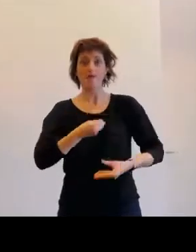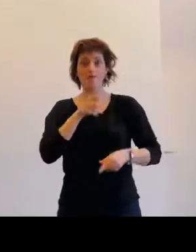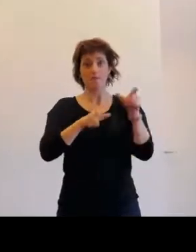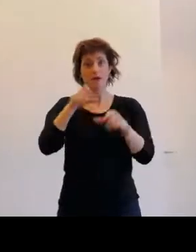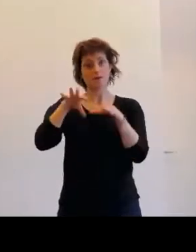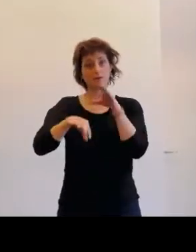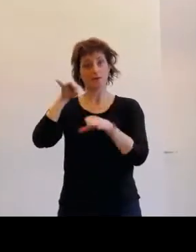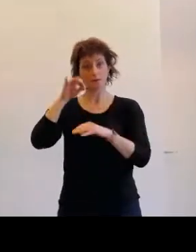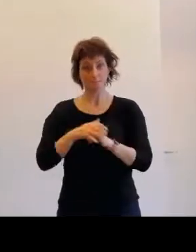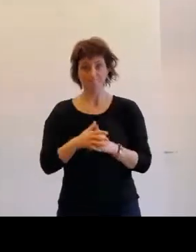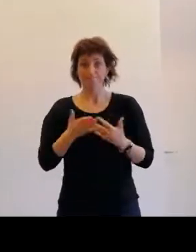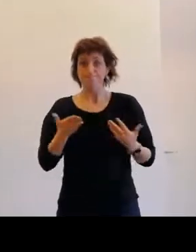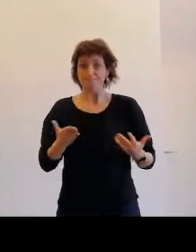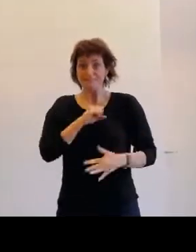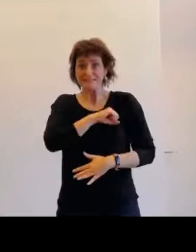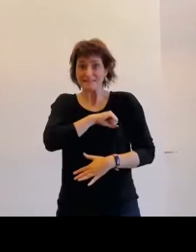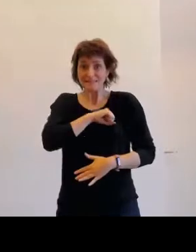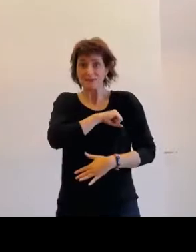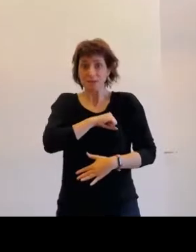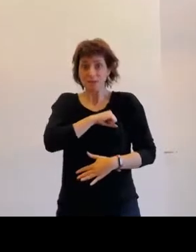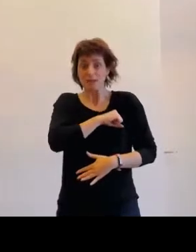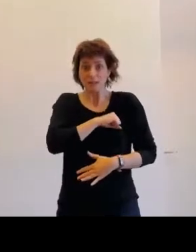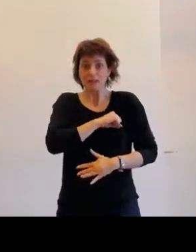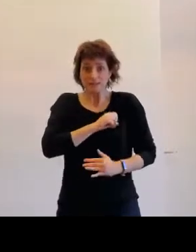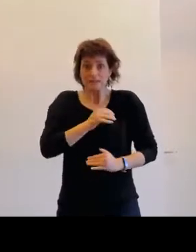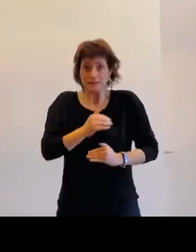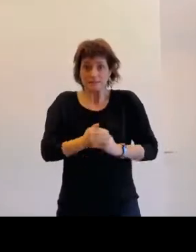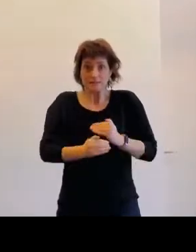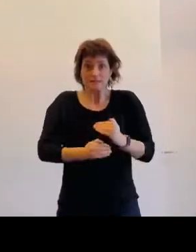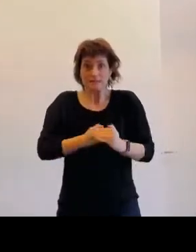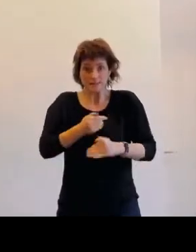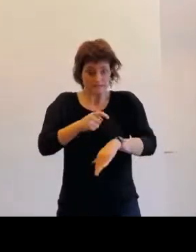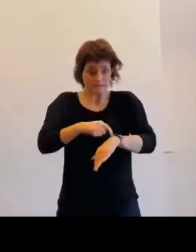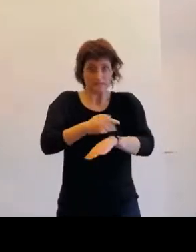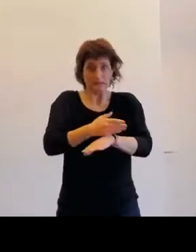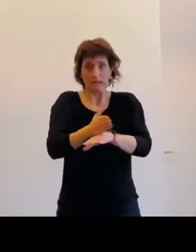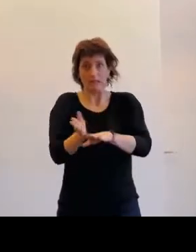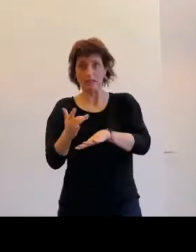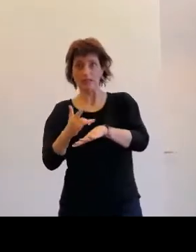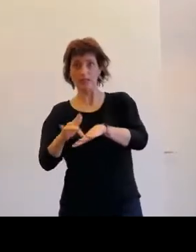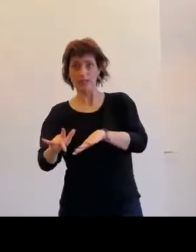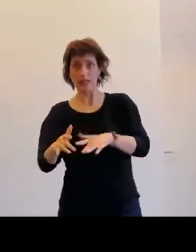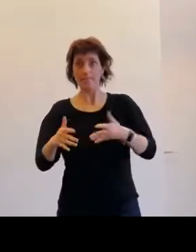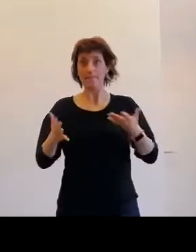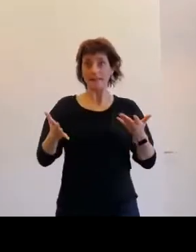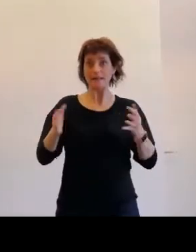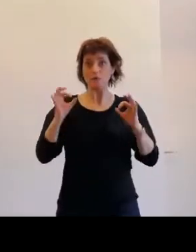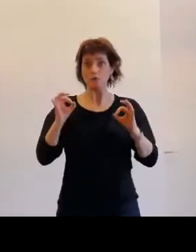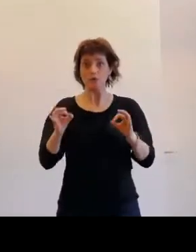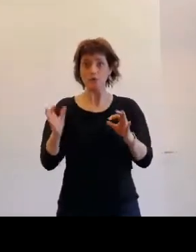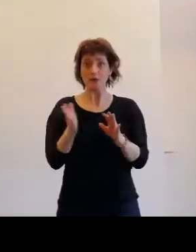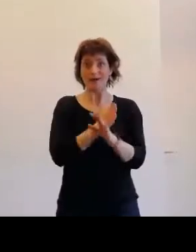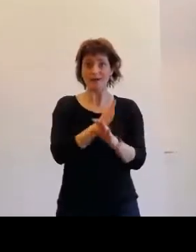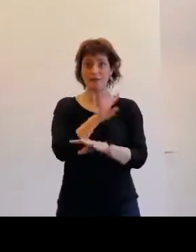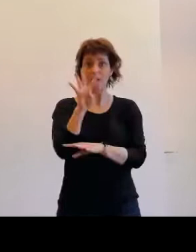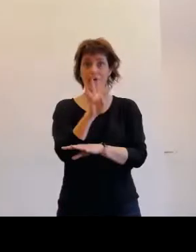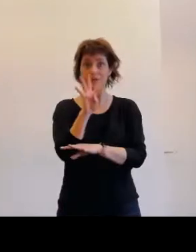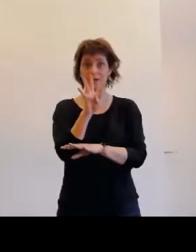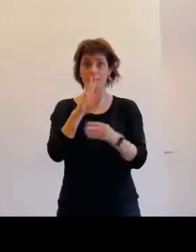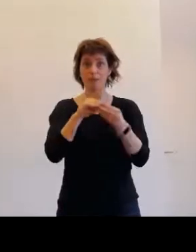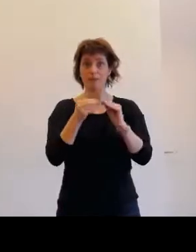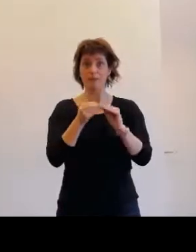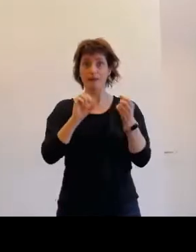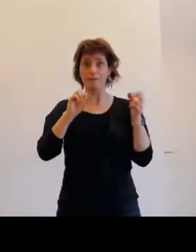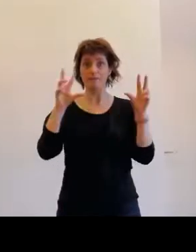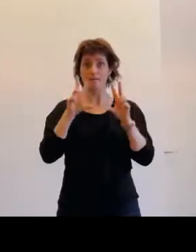désolés de ce démarrage tardif, mais nous avons rencontré juste avant 16 h un problème informatique à l'hôtel de